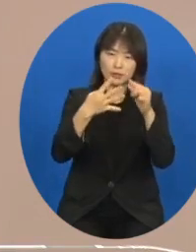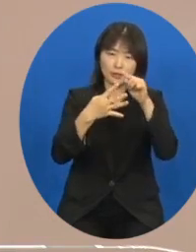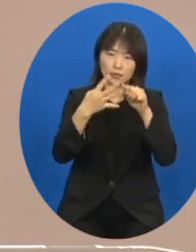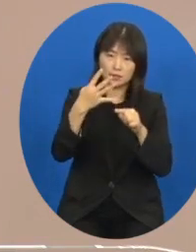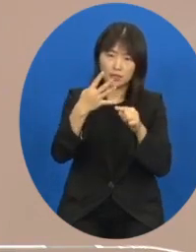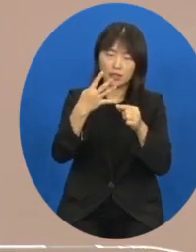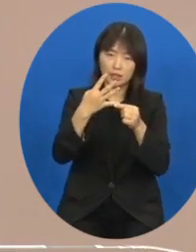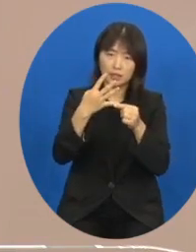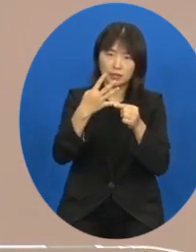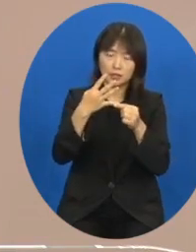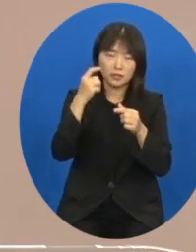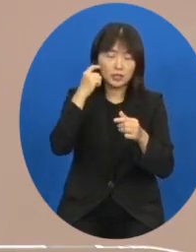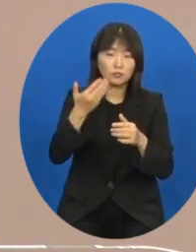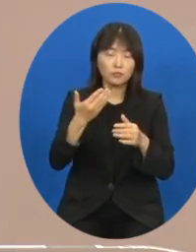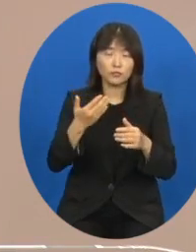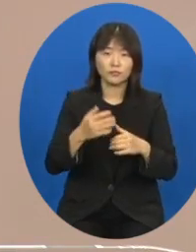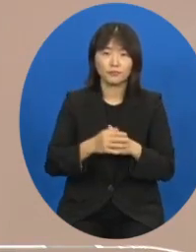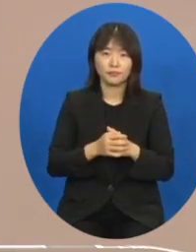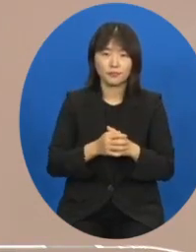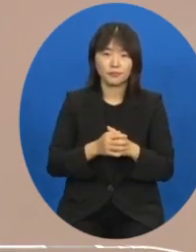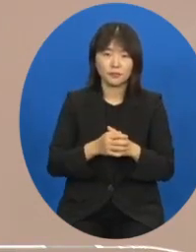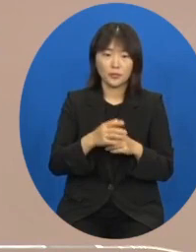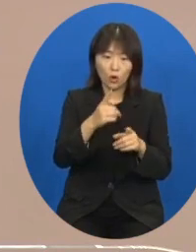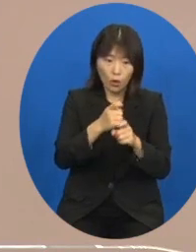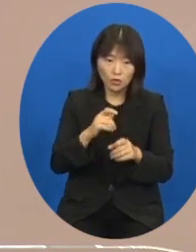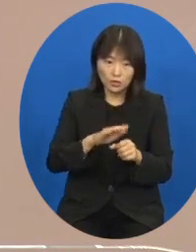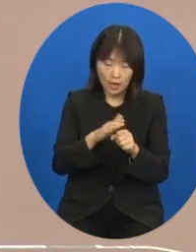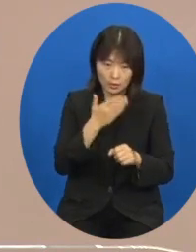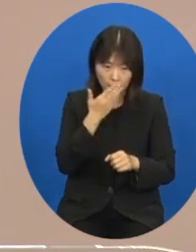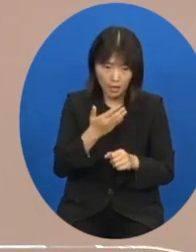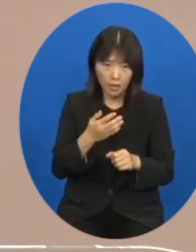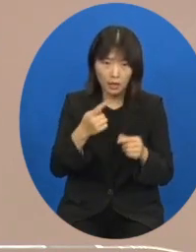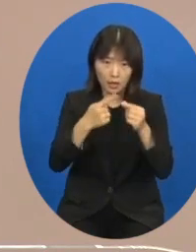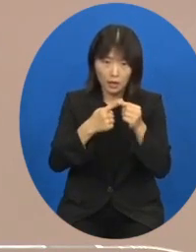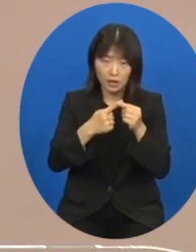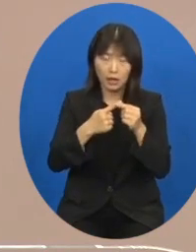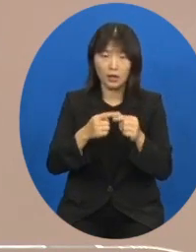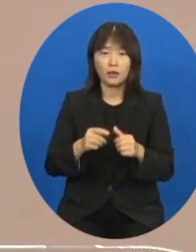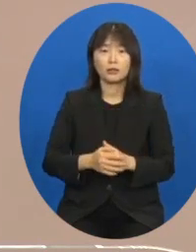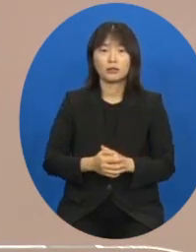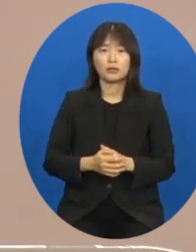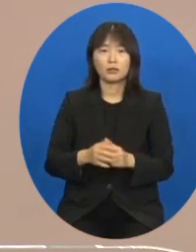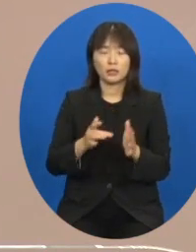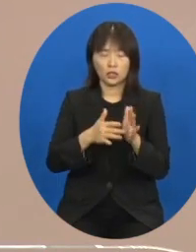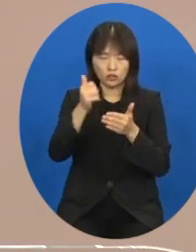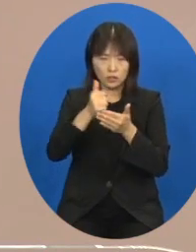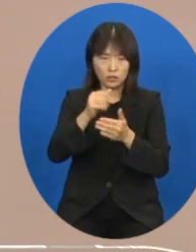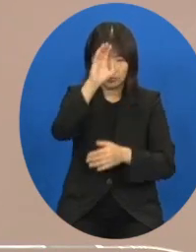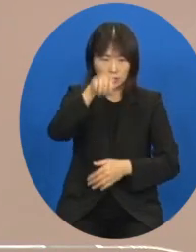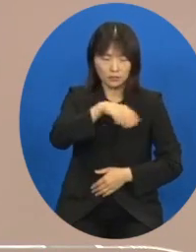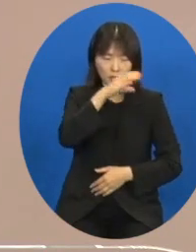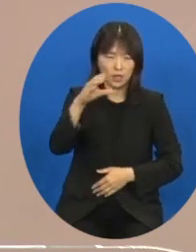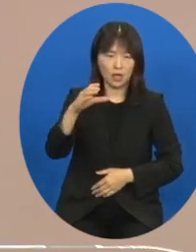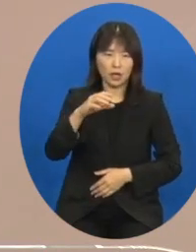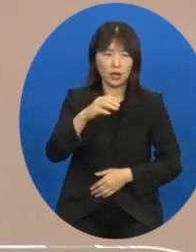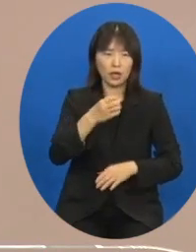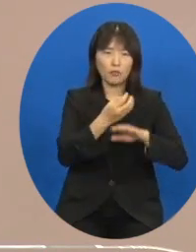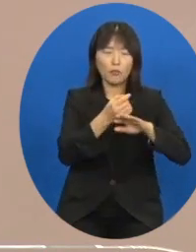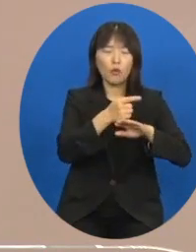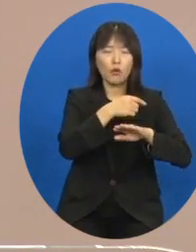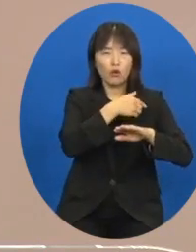해보겠습니다. 여러분, 원수도 사랑하게 됐습니까? 예수님 십자가의 그 보혈의